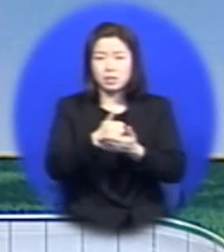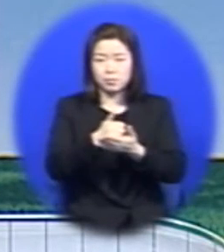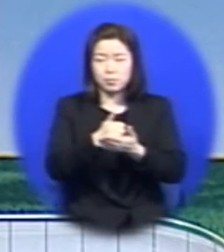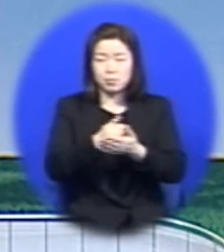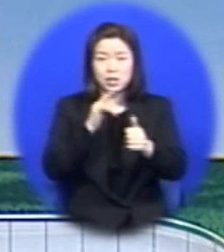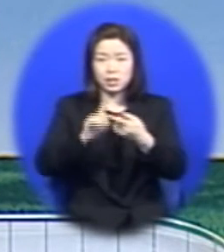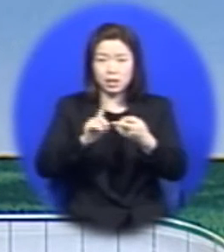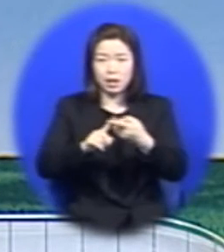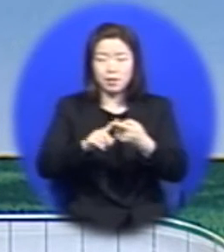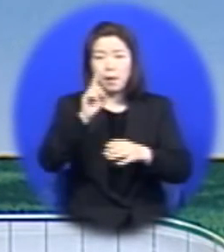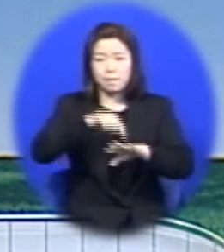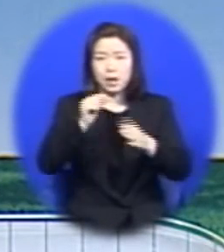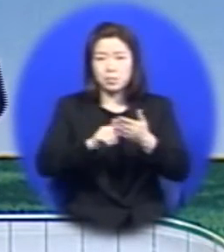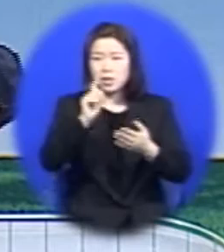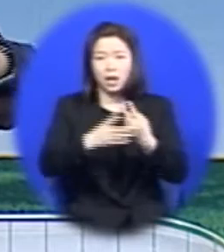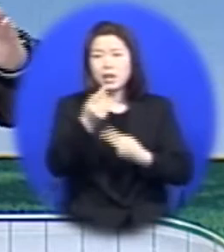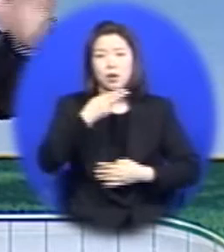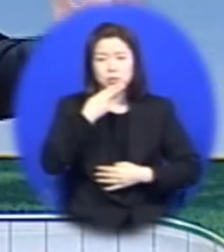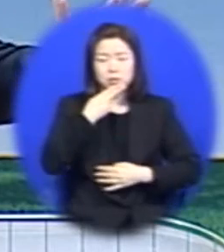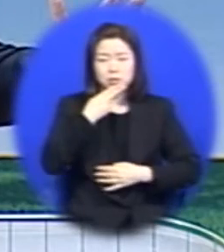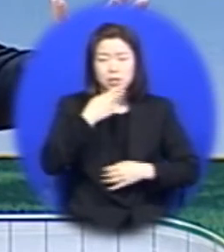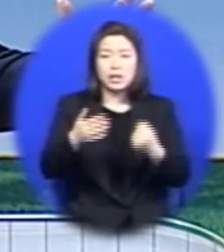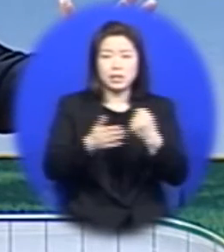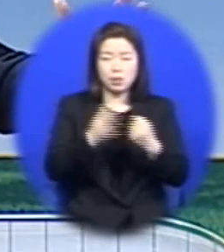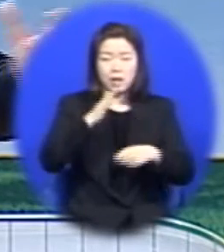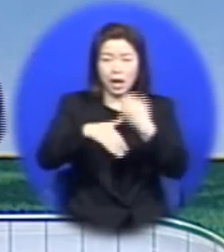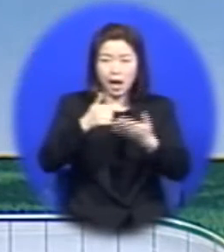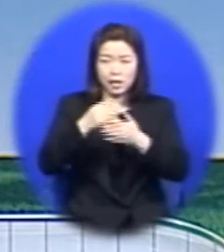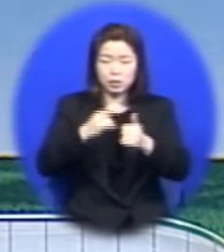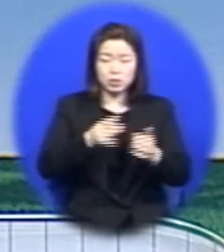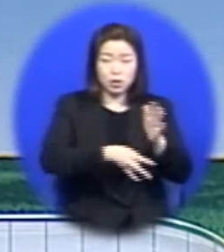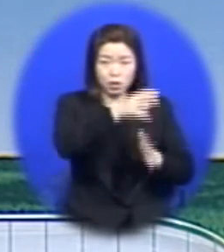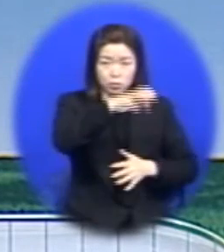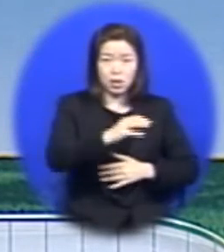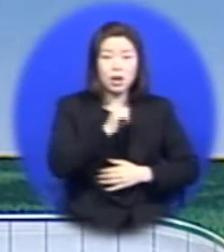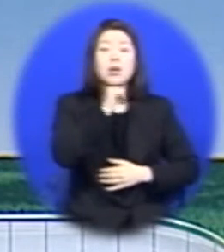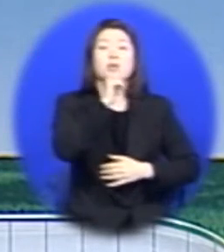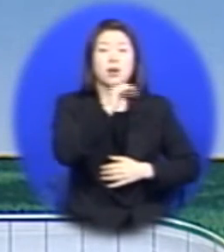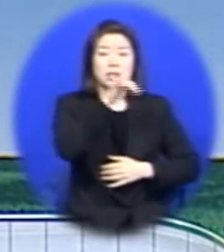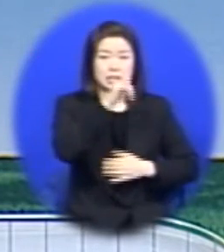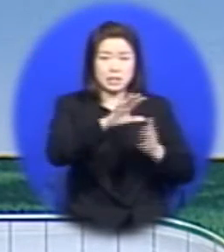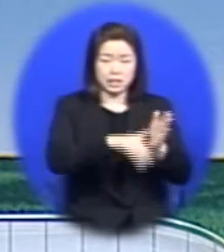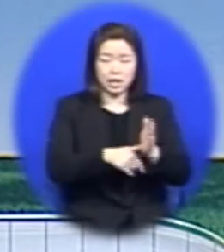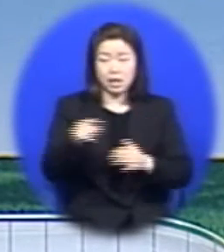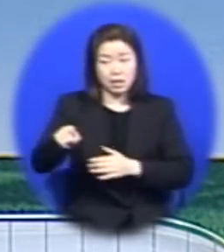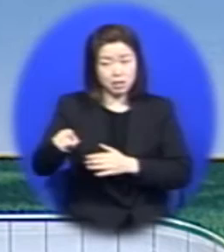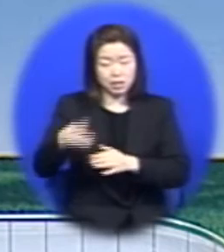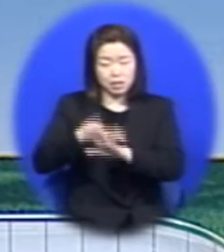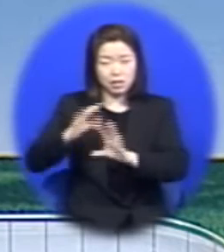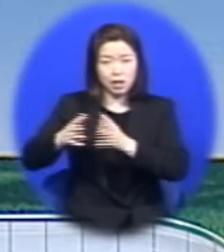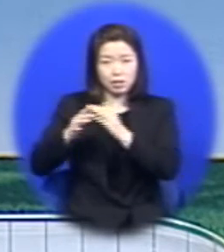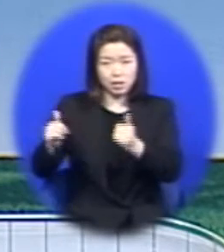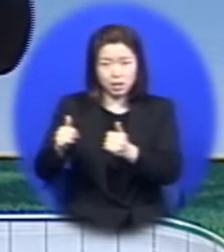때죠. 하나님께서 예루살렘에 기근이 들었을 때 이방인 교인들이 헌금을 한 것을 사도